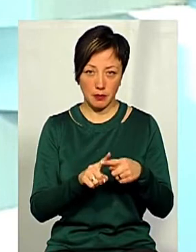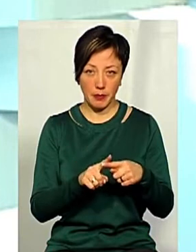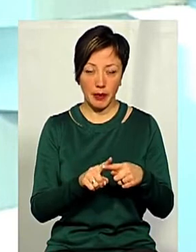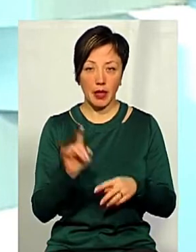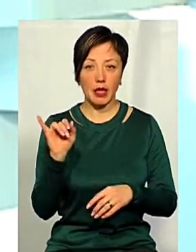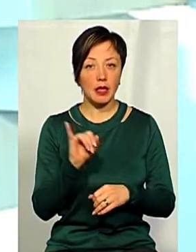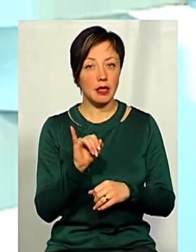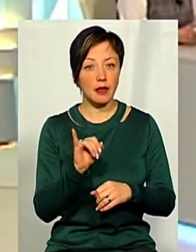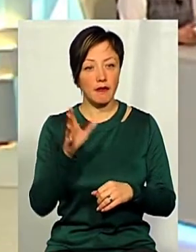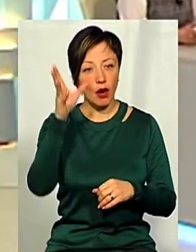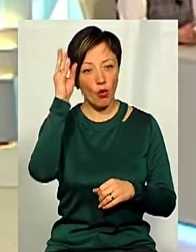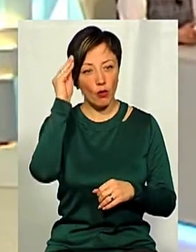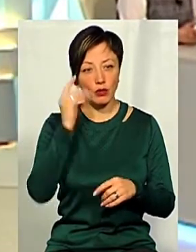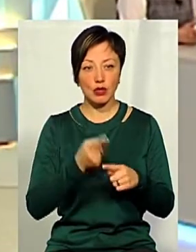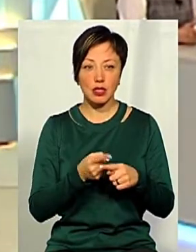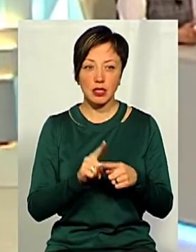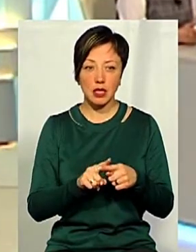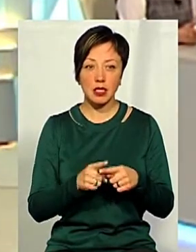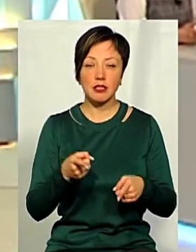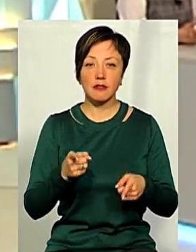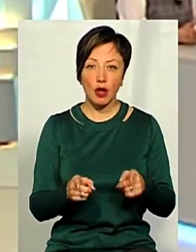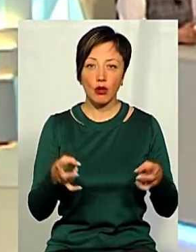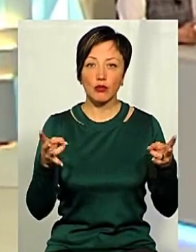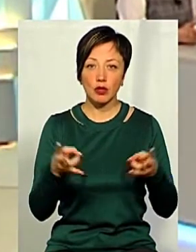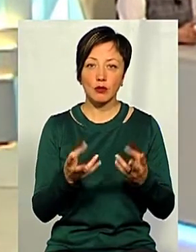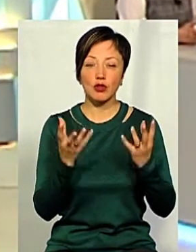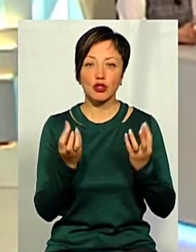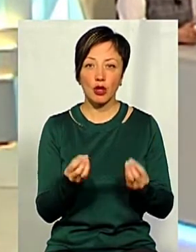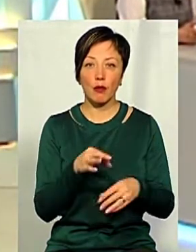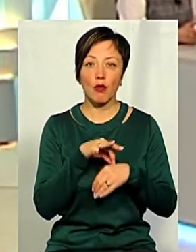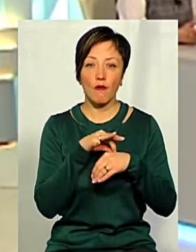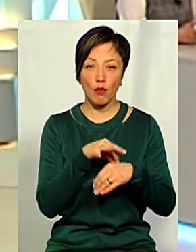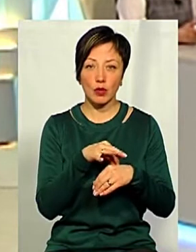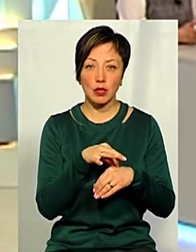І враховуючи це, звичайно, потрібно ще проводити